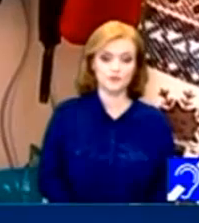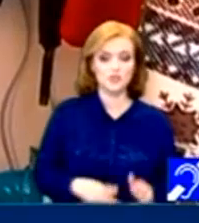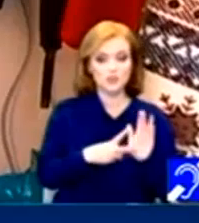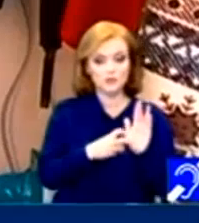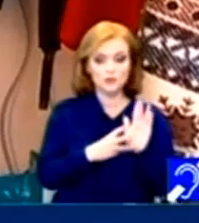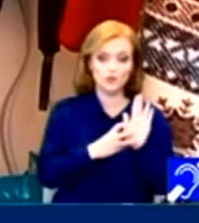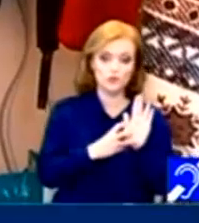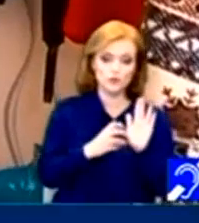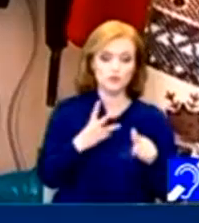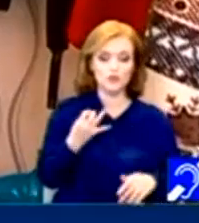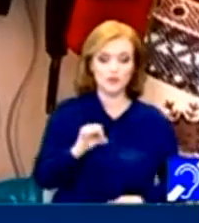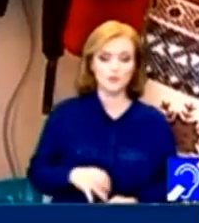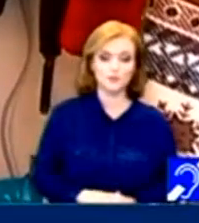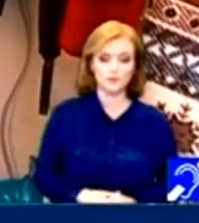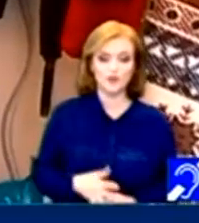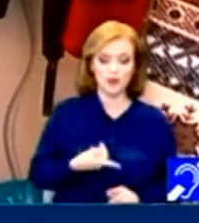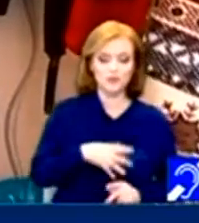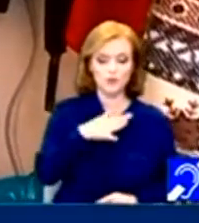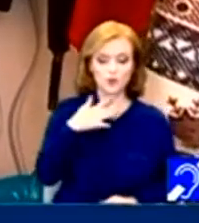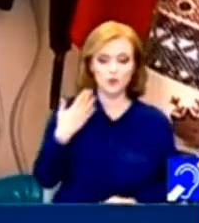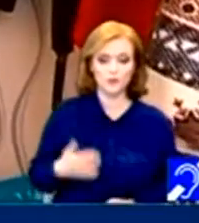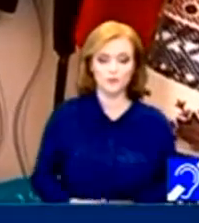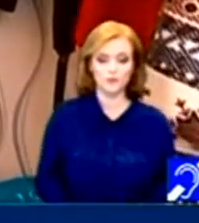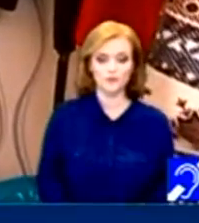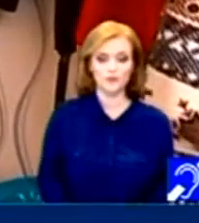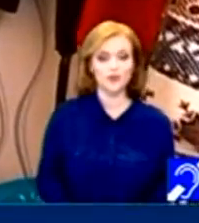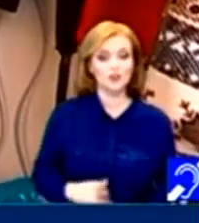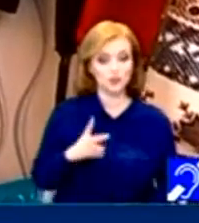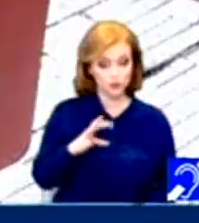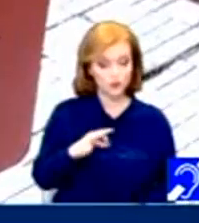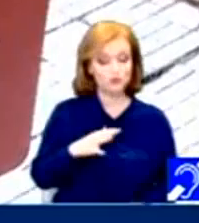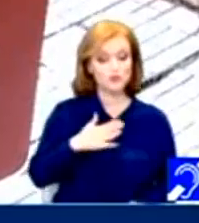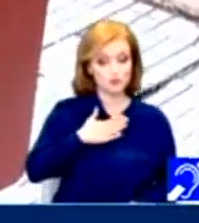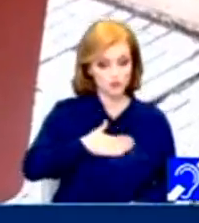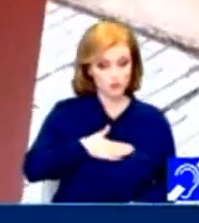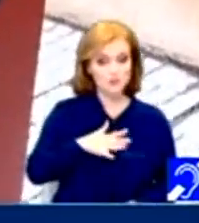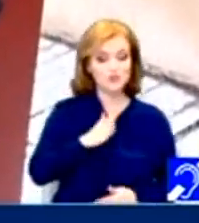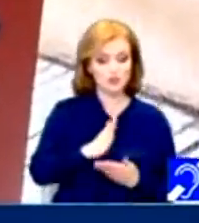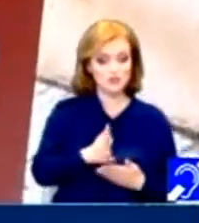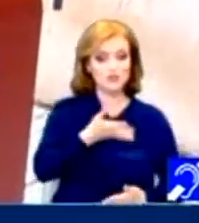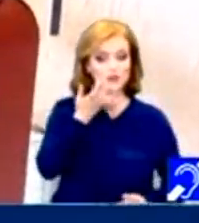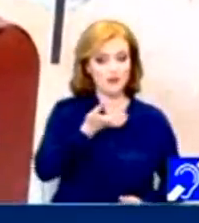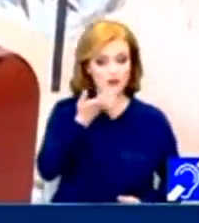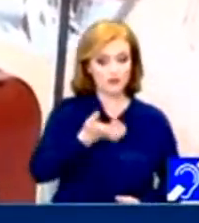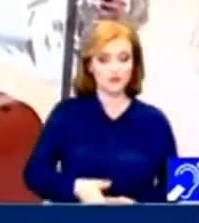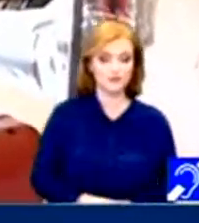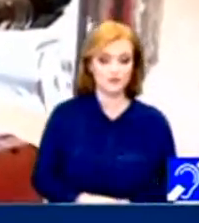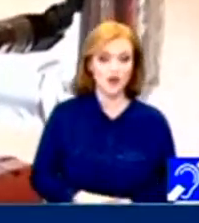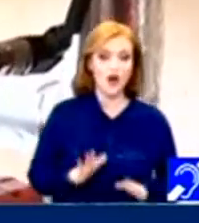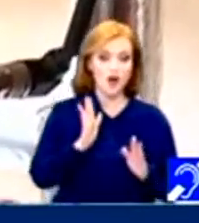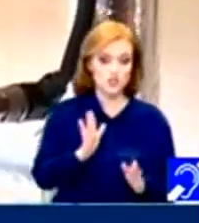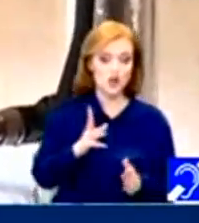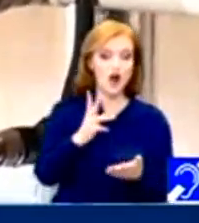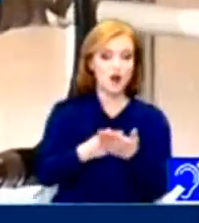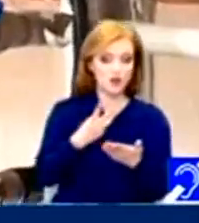lei e mult. Dar suntem mulțumiți că e cald. Așa arată un punct termic individual